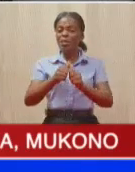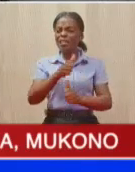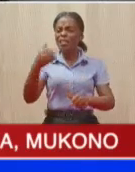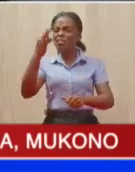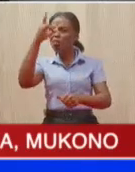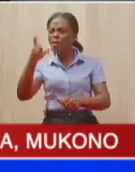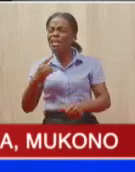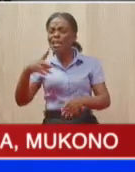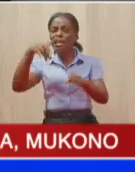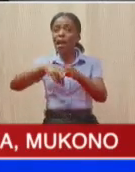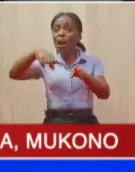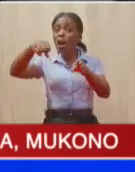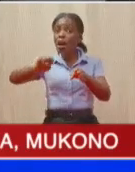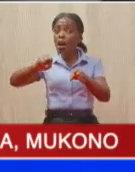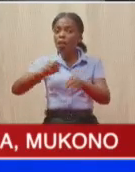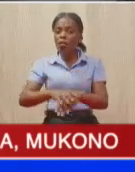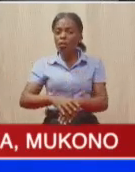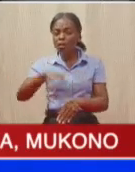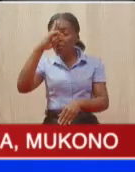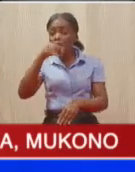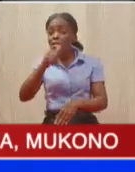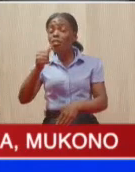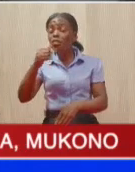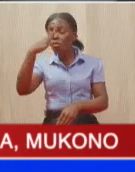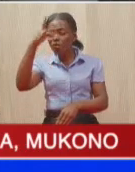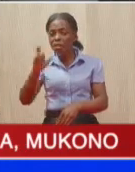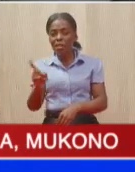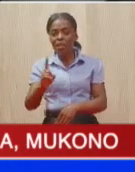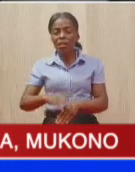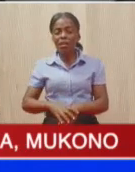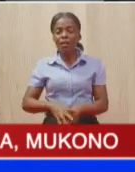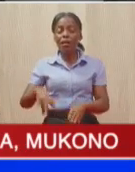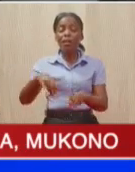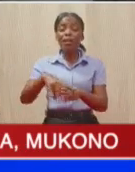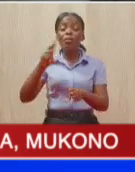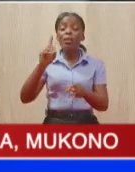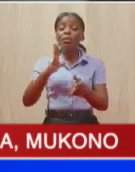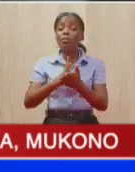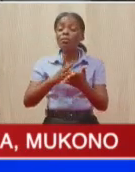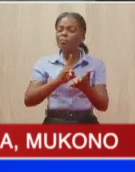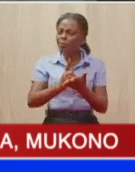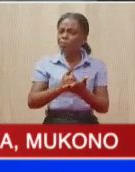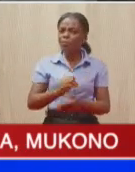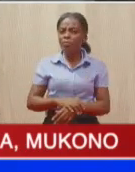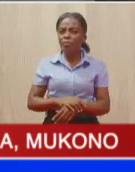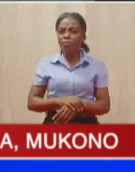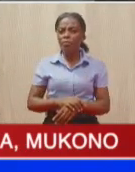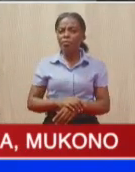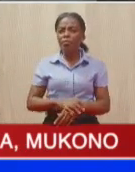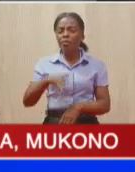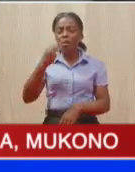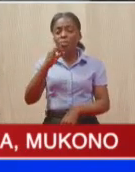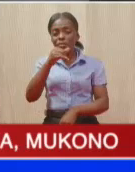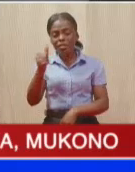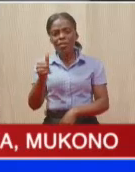akutwala awantu leeti jukira tolinzirikale nakugamba nti nno ntwala oko wano ngenda kuwa ebitwaleza ne wemba muzirikale nga